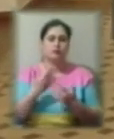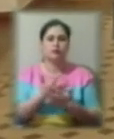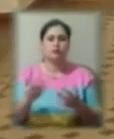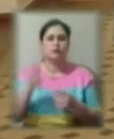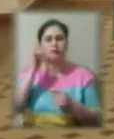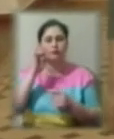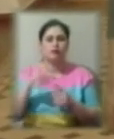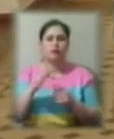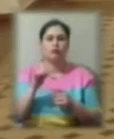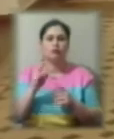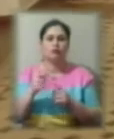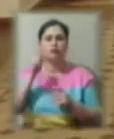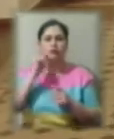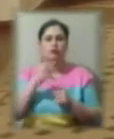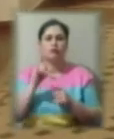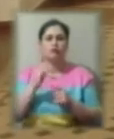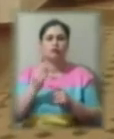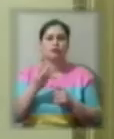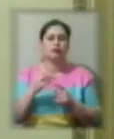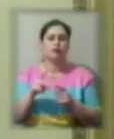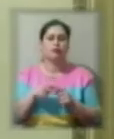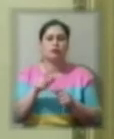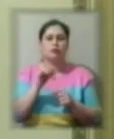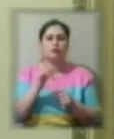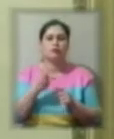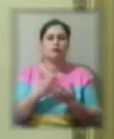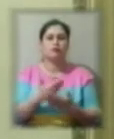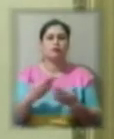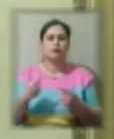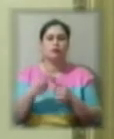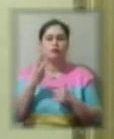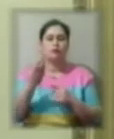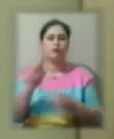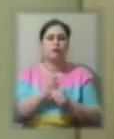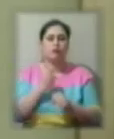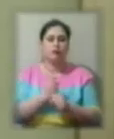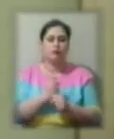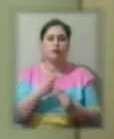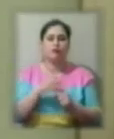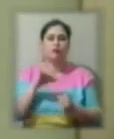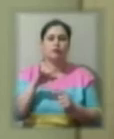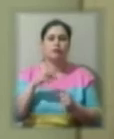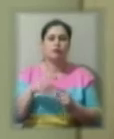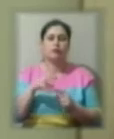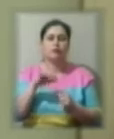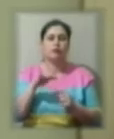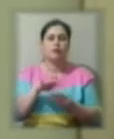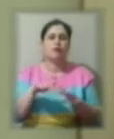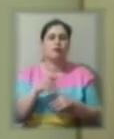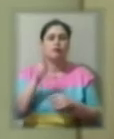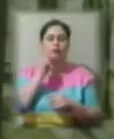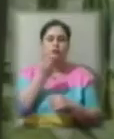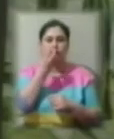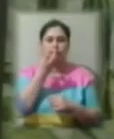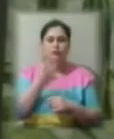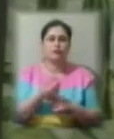України Глущенко. І зараз в цій експозиції представлені 2 його роботи – «Натюрморт на тлі моря» і «Українські квіти». Зараз